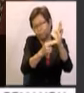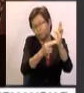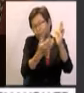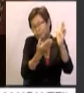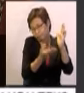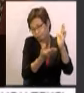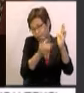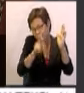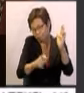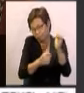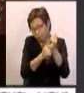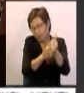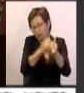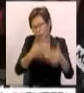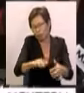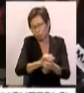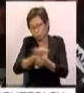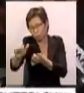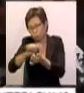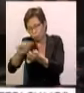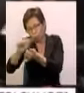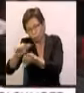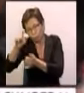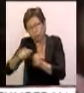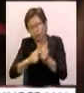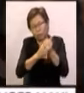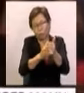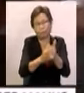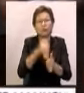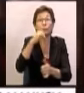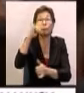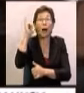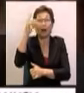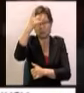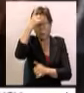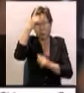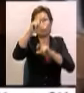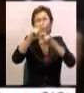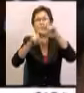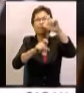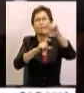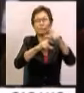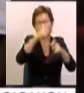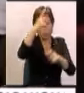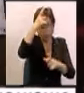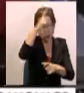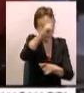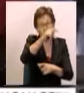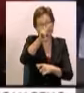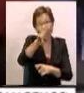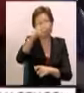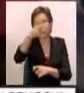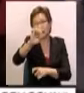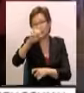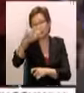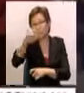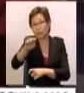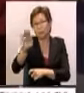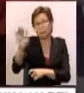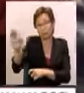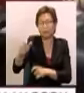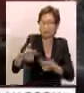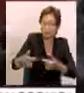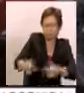yang telah diluluskan itu. Semalam, Datuk Bandar Kuala Lumpur Datuk Nur Hisham Ahmad Dahlan berkata pihaknya